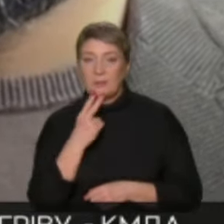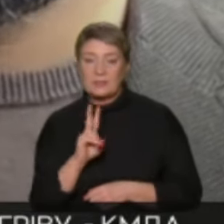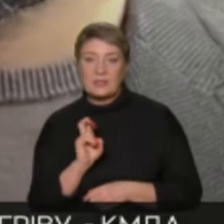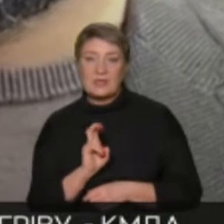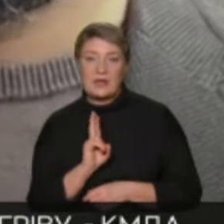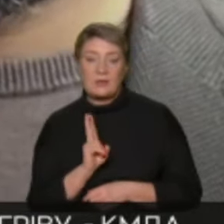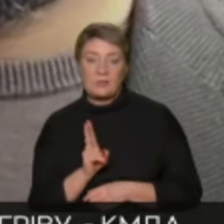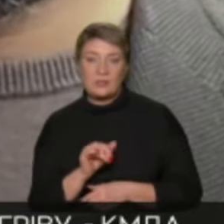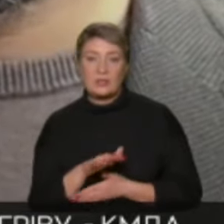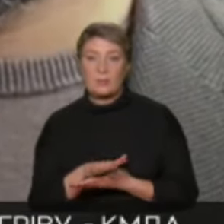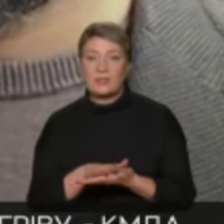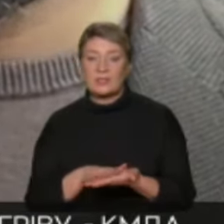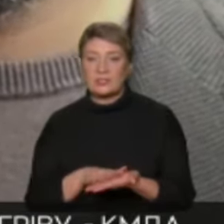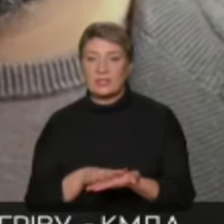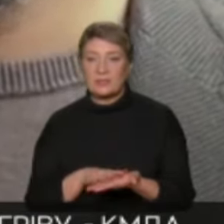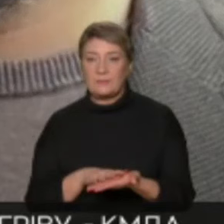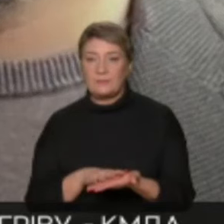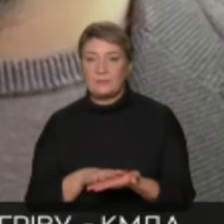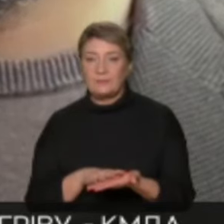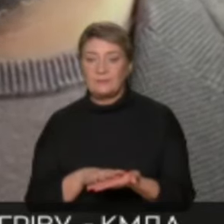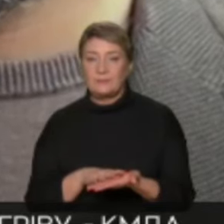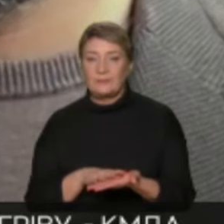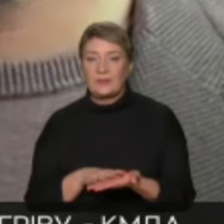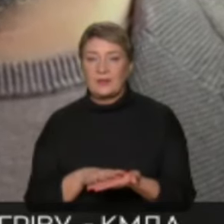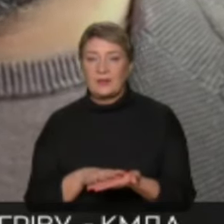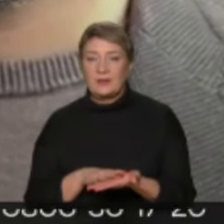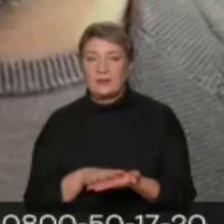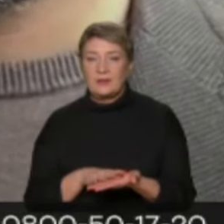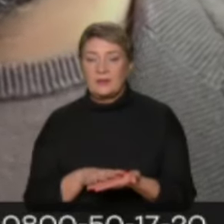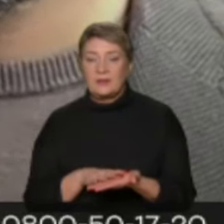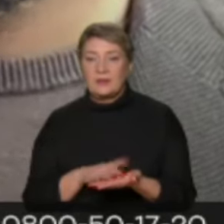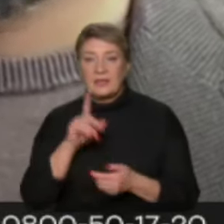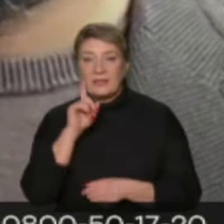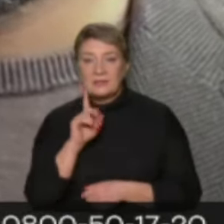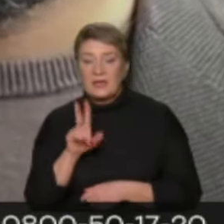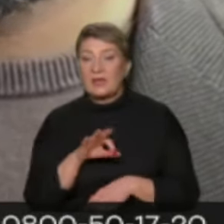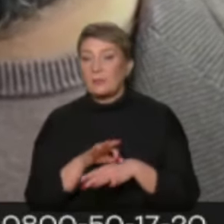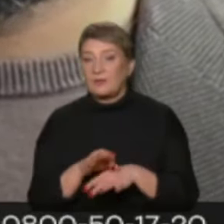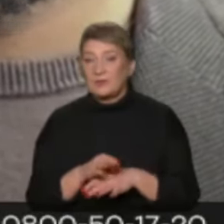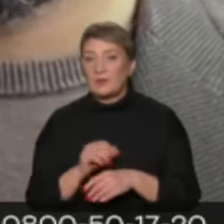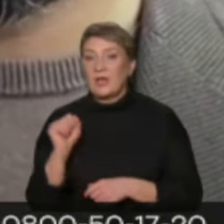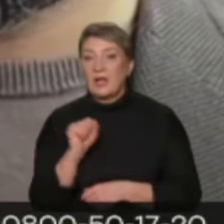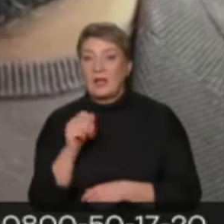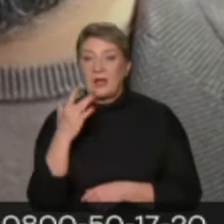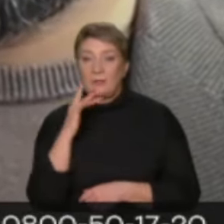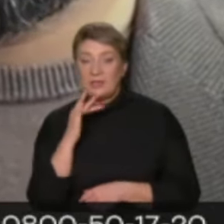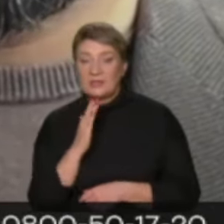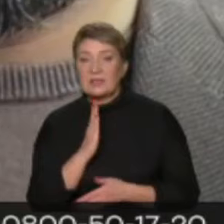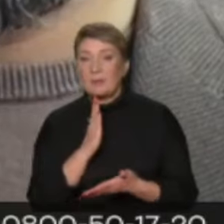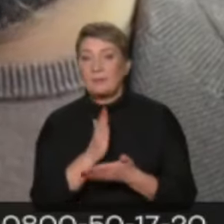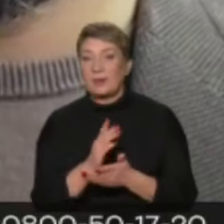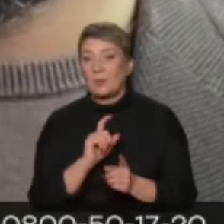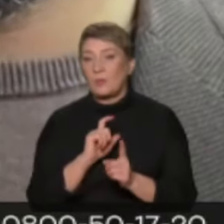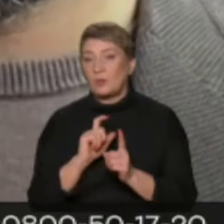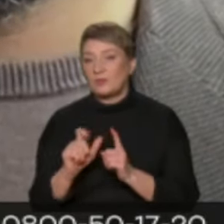будет со стороны Израиля. Со стороны американцев, скорее всего, прямого ответа по территории Ирана